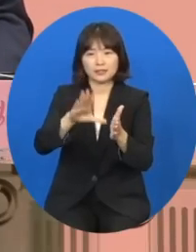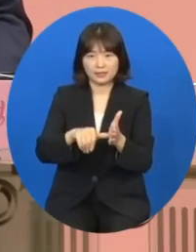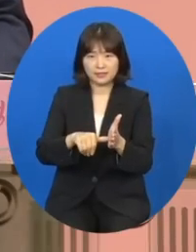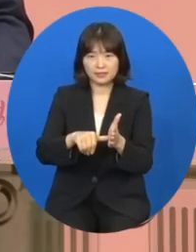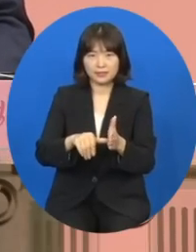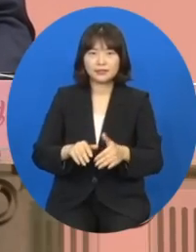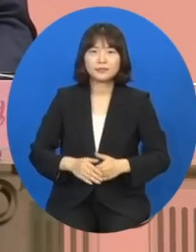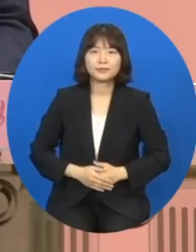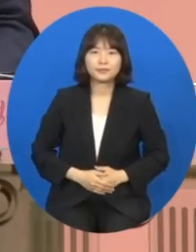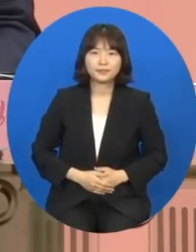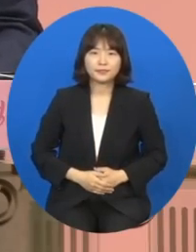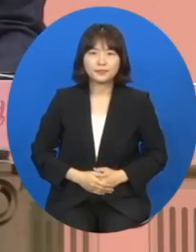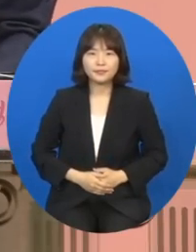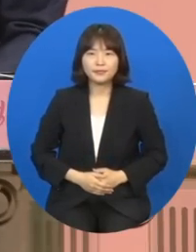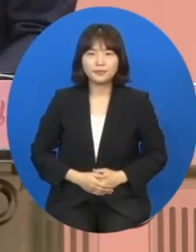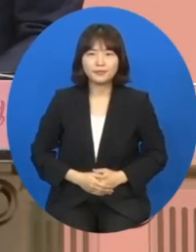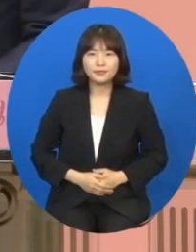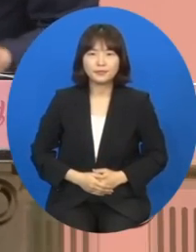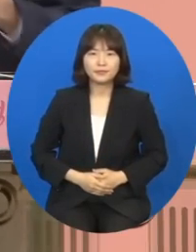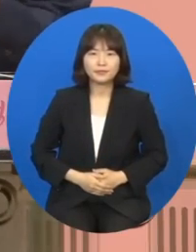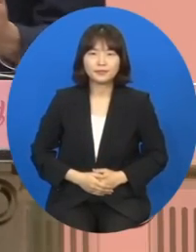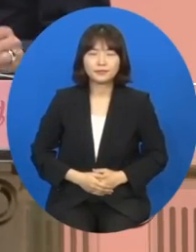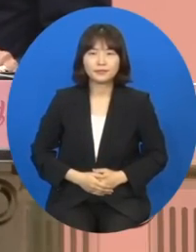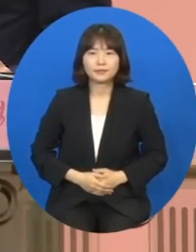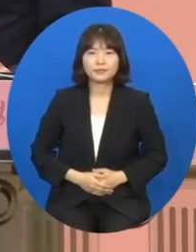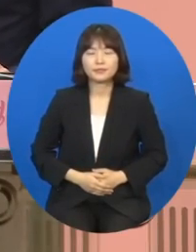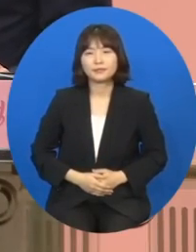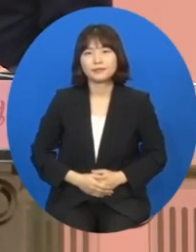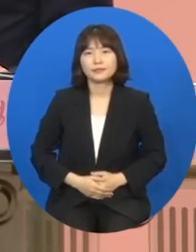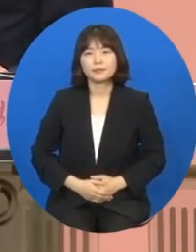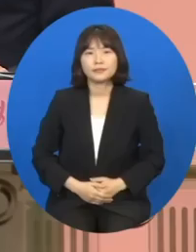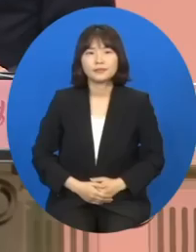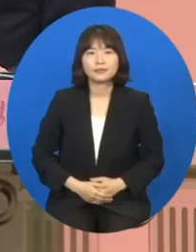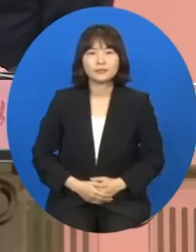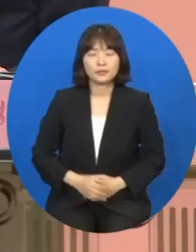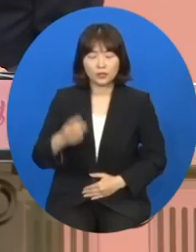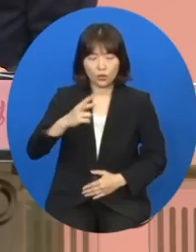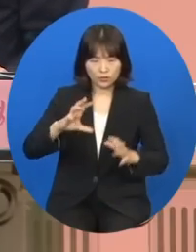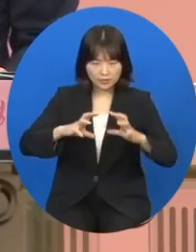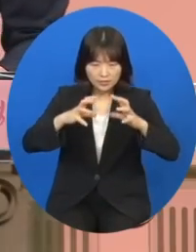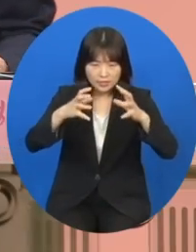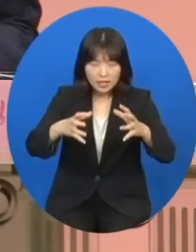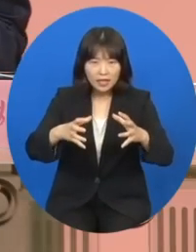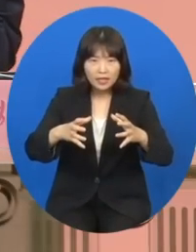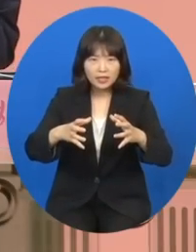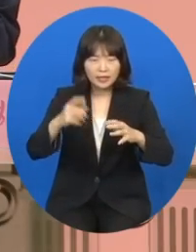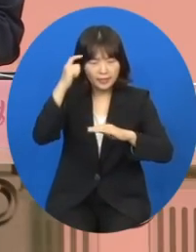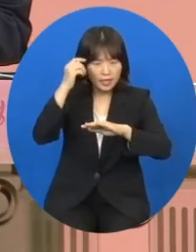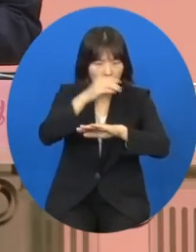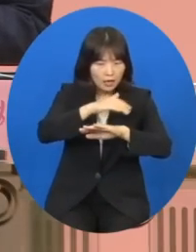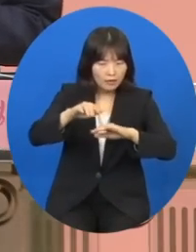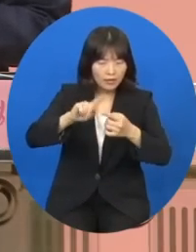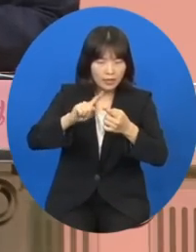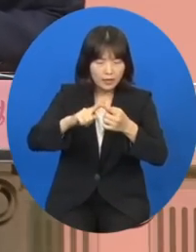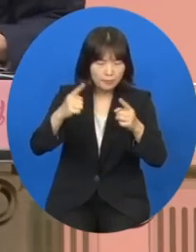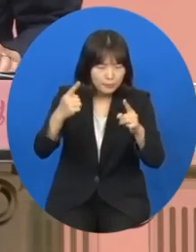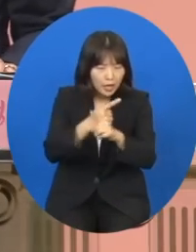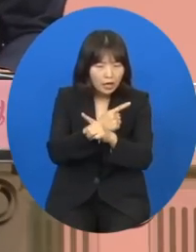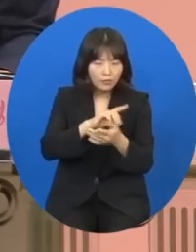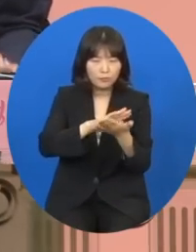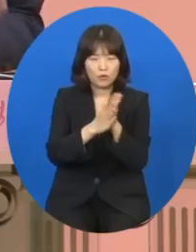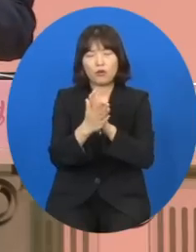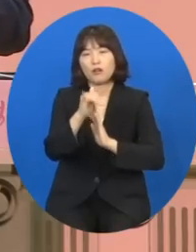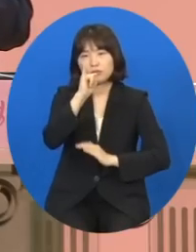이번 서버 게임 씽 씨의 나올 모범 에 쉬운 숲을 a g 그리고 세계 전략의 판도를 바꾸는 변화가 있었던